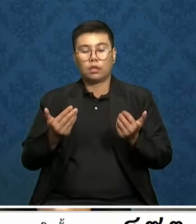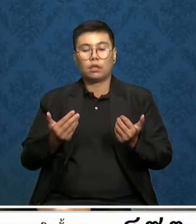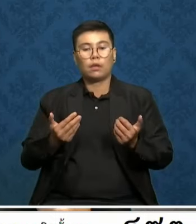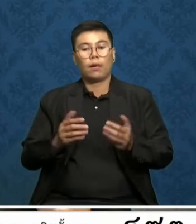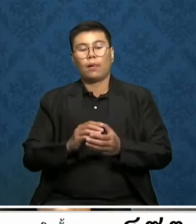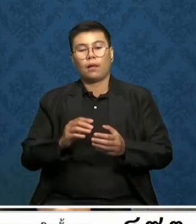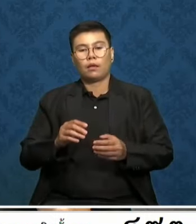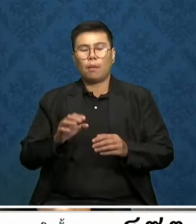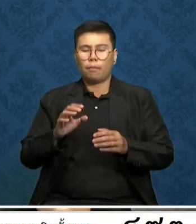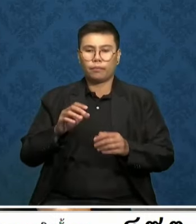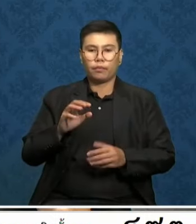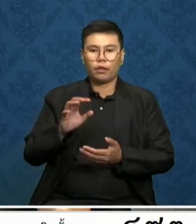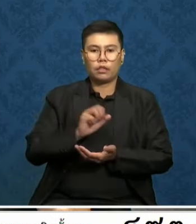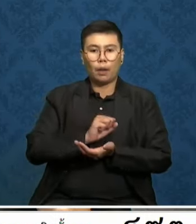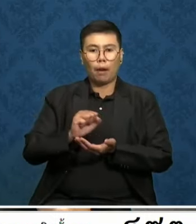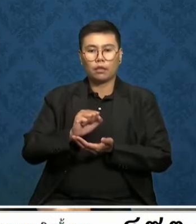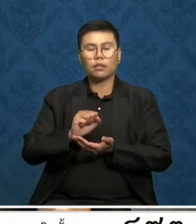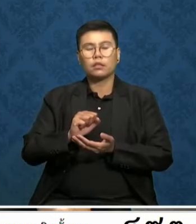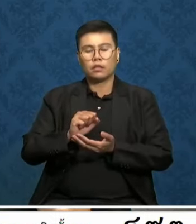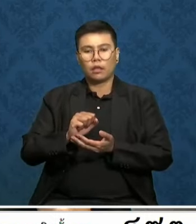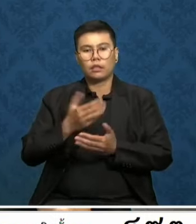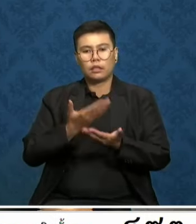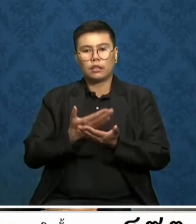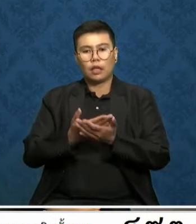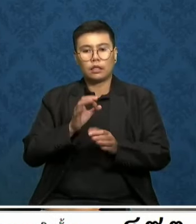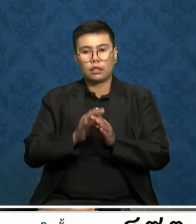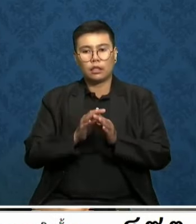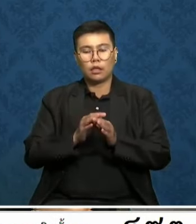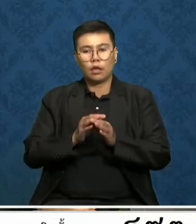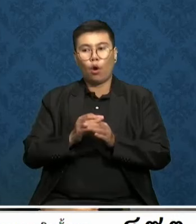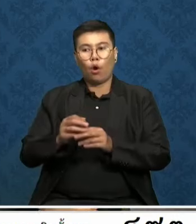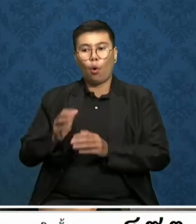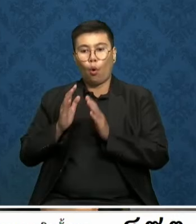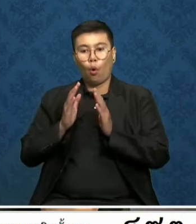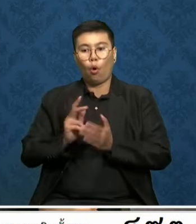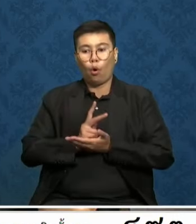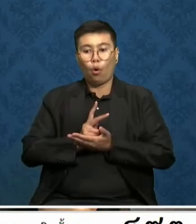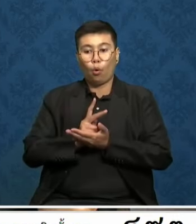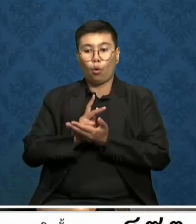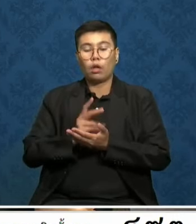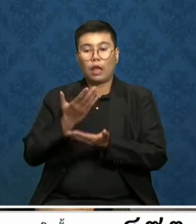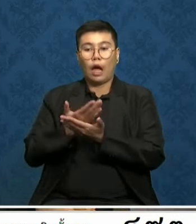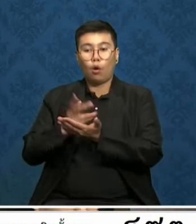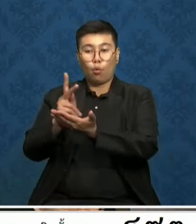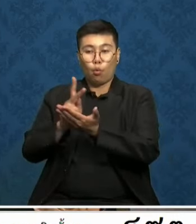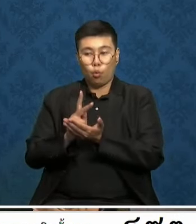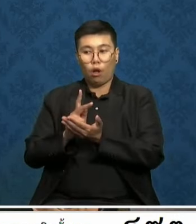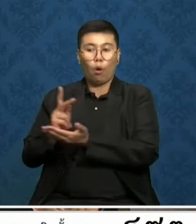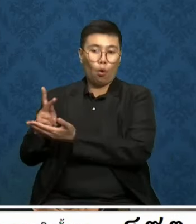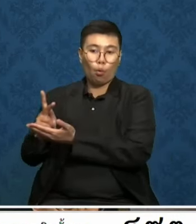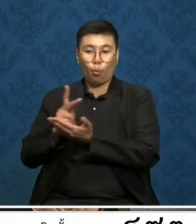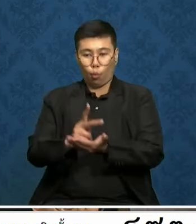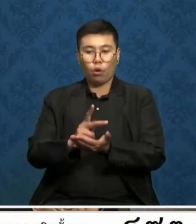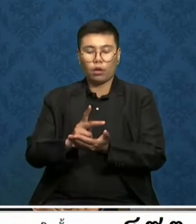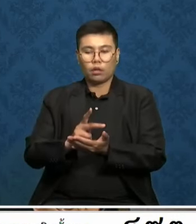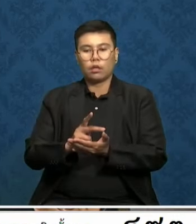ของสถาบันการเงินกับลูกหนี้และเจ้าหนี้ครับมันมีมิติทางสังคมของคนในย่านนั้นด้วยที่วันนึงเขาจะสูญเ